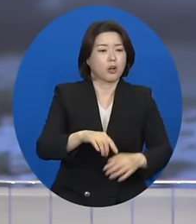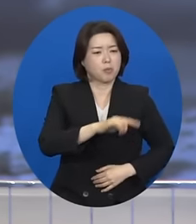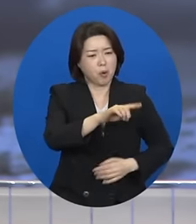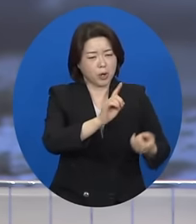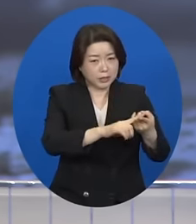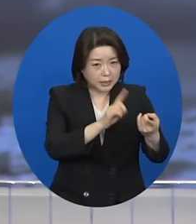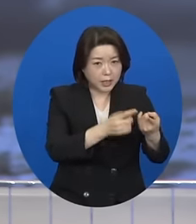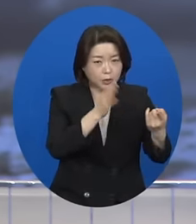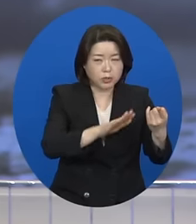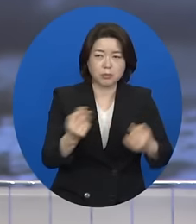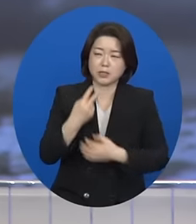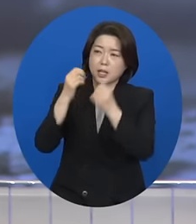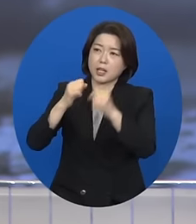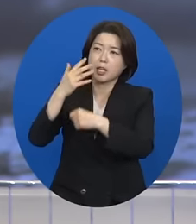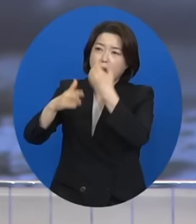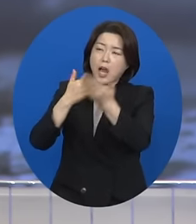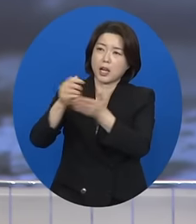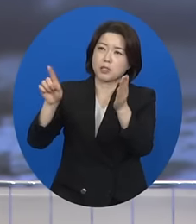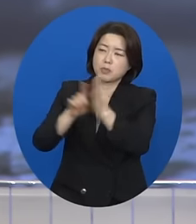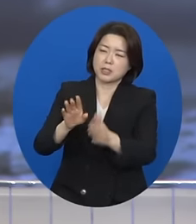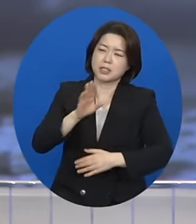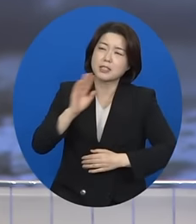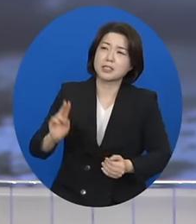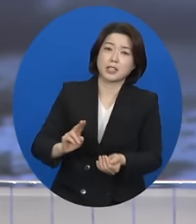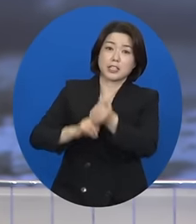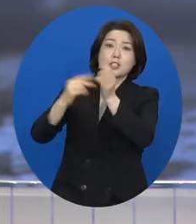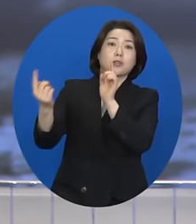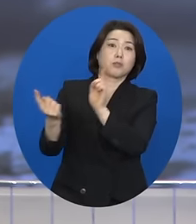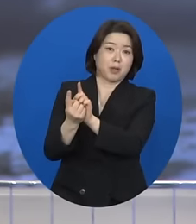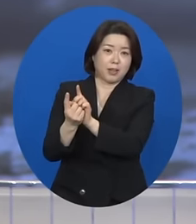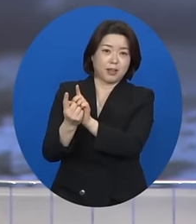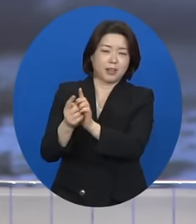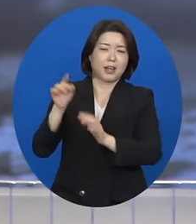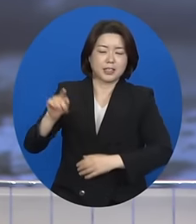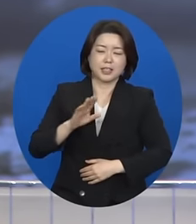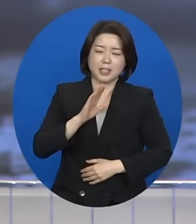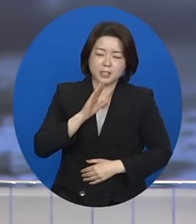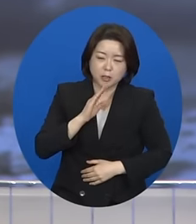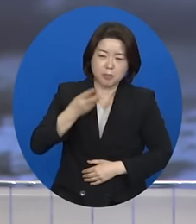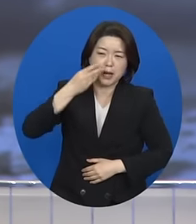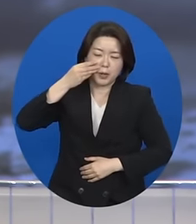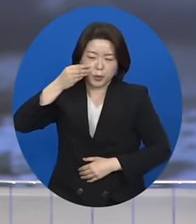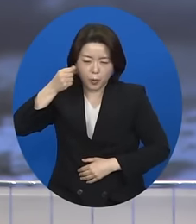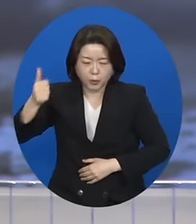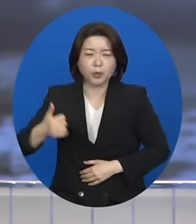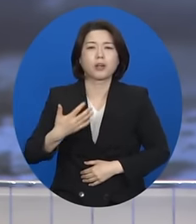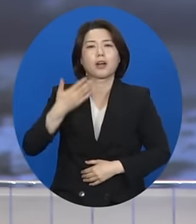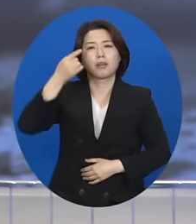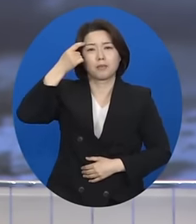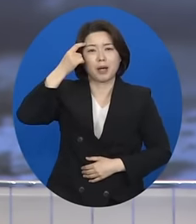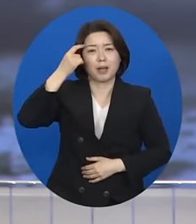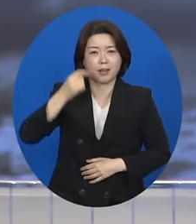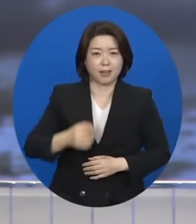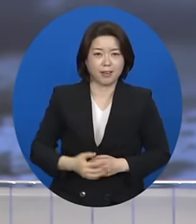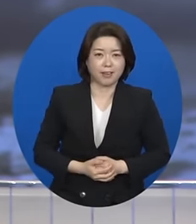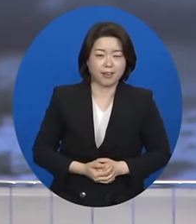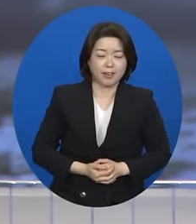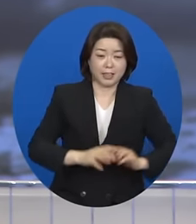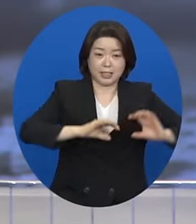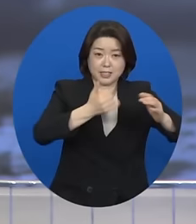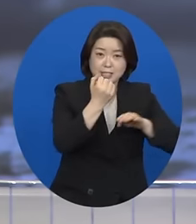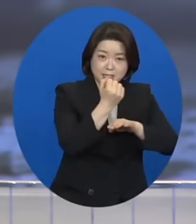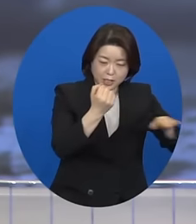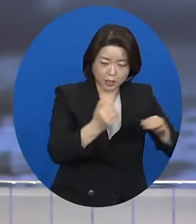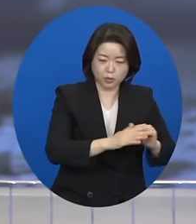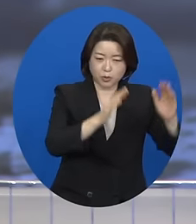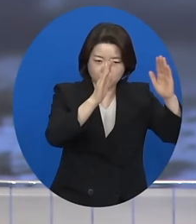살아계신 하나님을 믿는 진짜 적을났습니다 그것이 진한이 것을 았습니다 세상